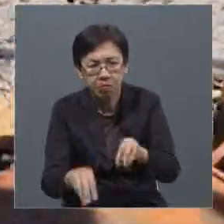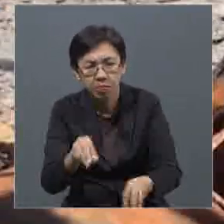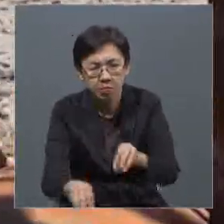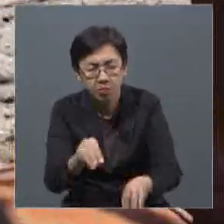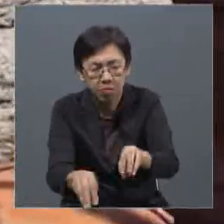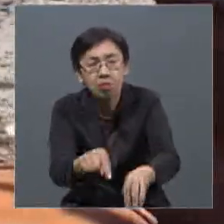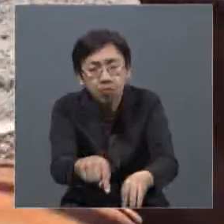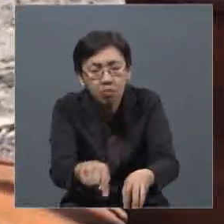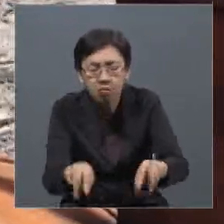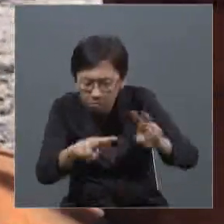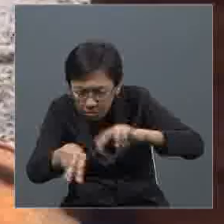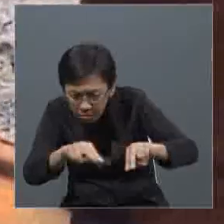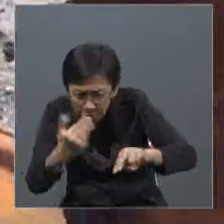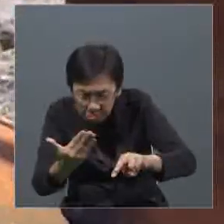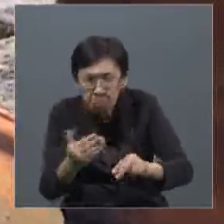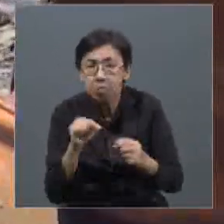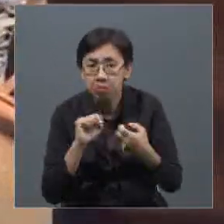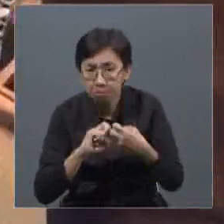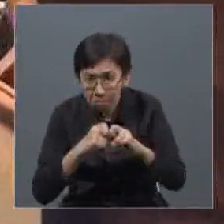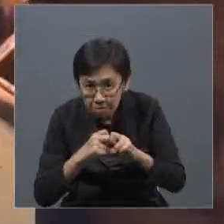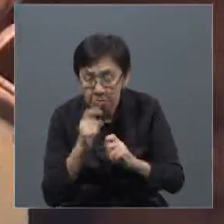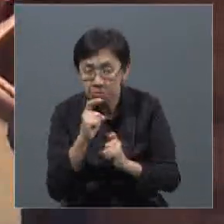เปล่าเอาน้องเข้าไปลุยก่อนนะครับ